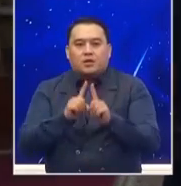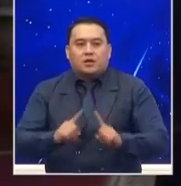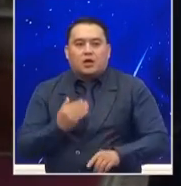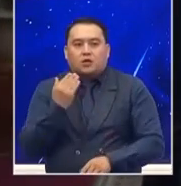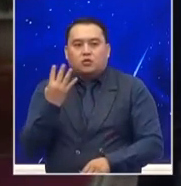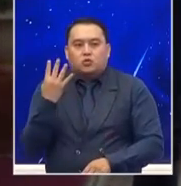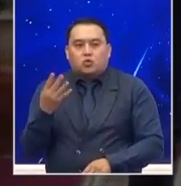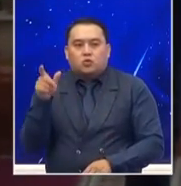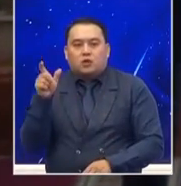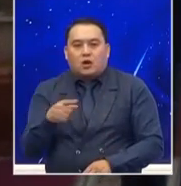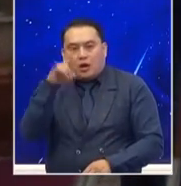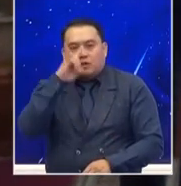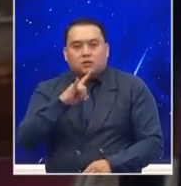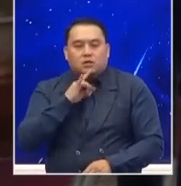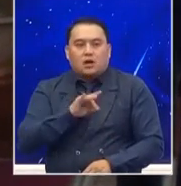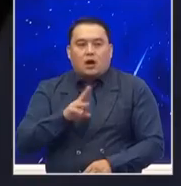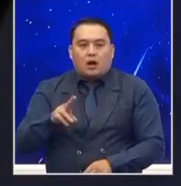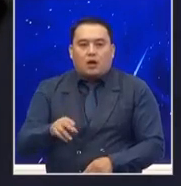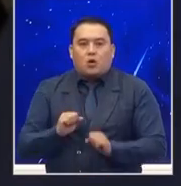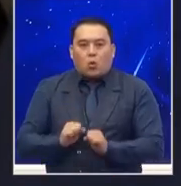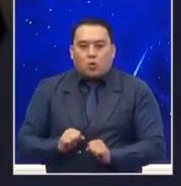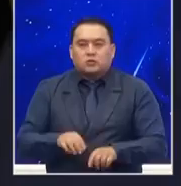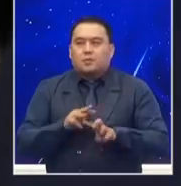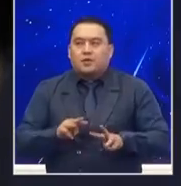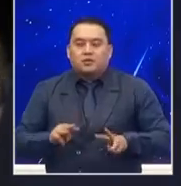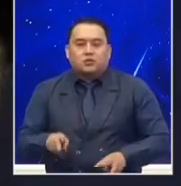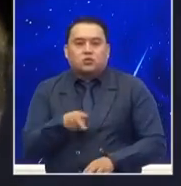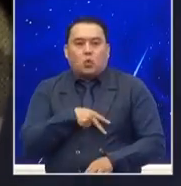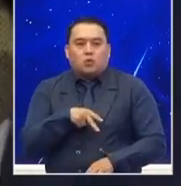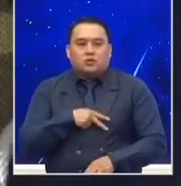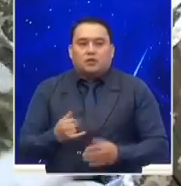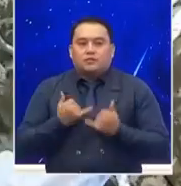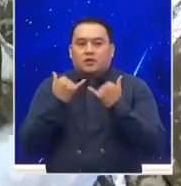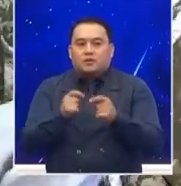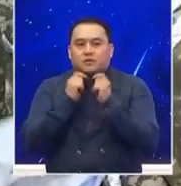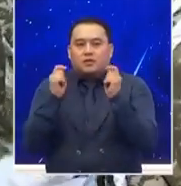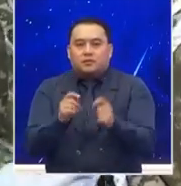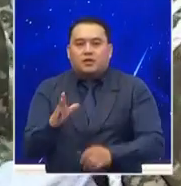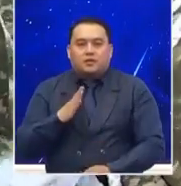түскен 4 жауынгерге Қазақстан Республикасы Қорғаныс министрлігінің төсбелгісі табысталды.